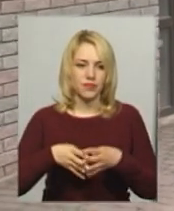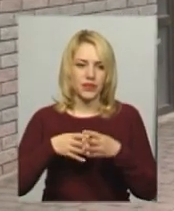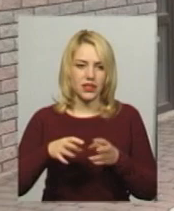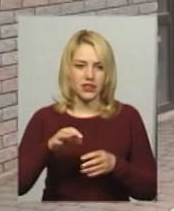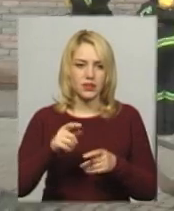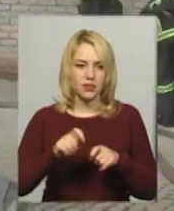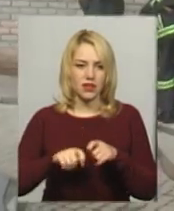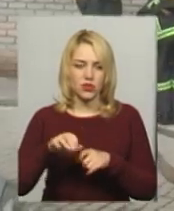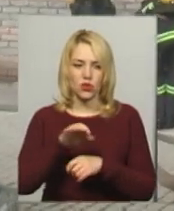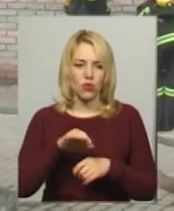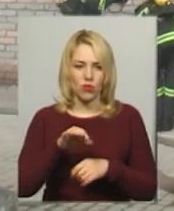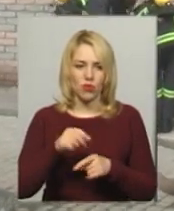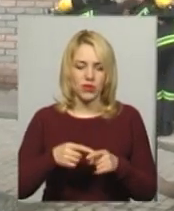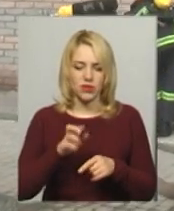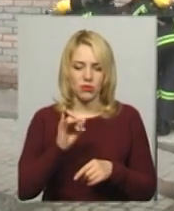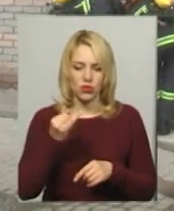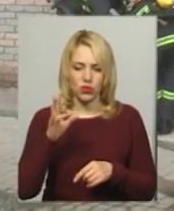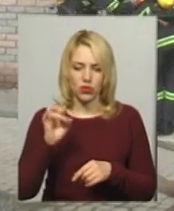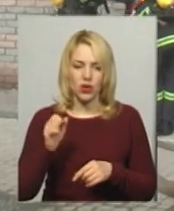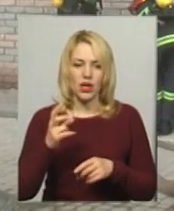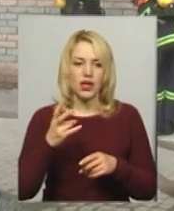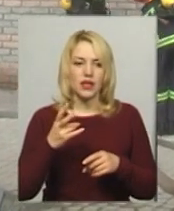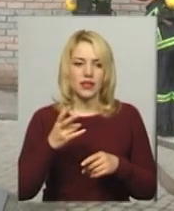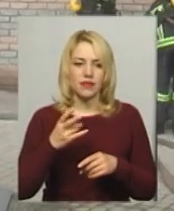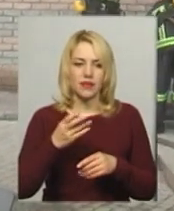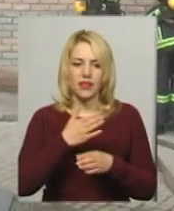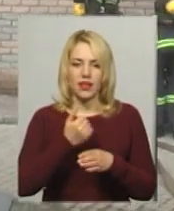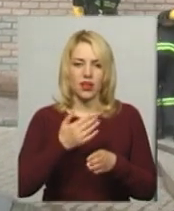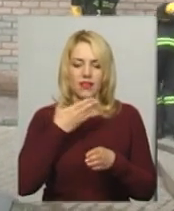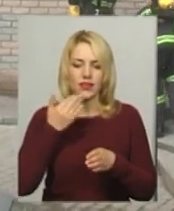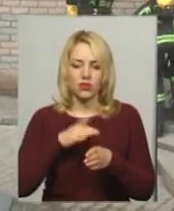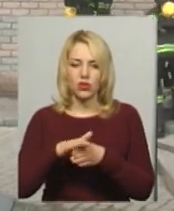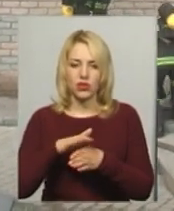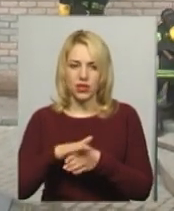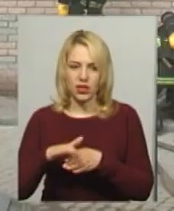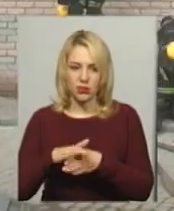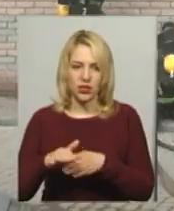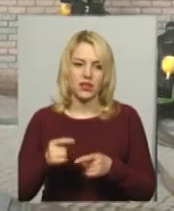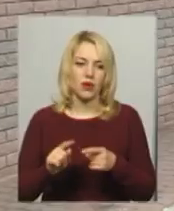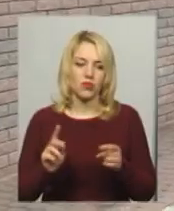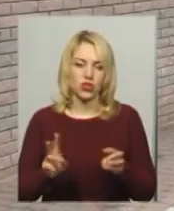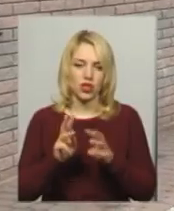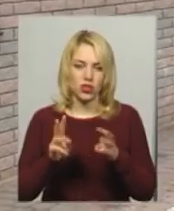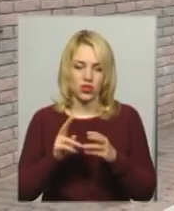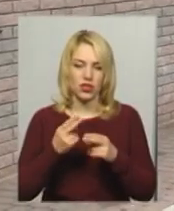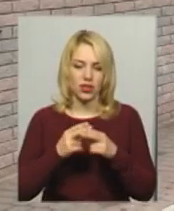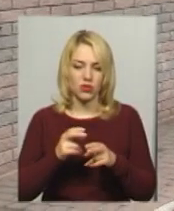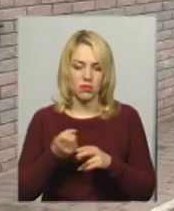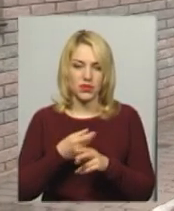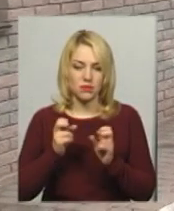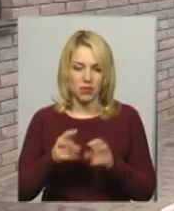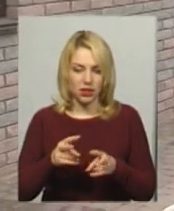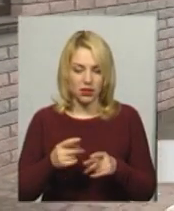з 2019 року при недотриманні протипожежних норм документацію з будівництва повертають на доопрацювання. На той час просто